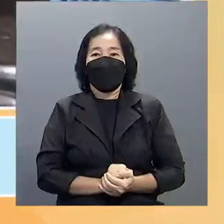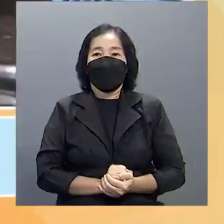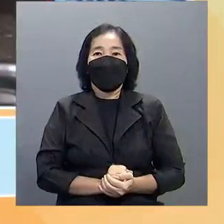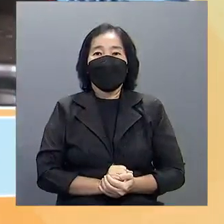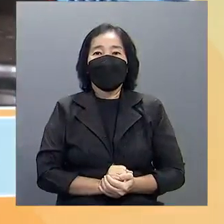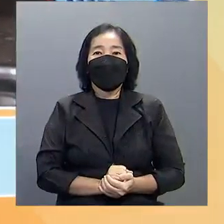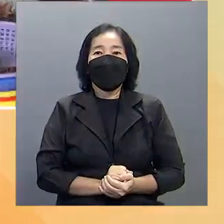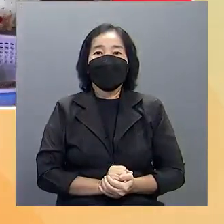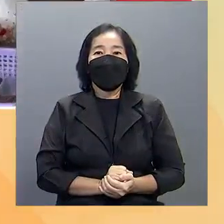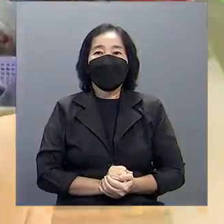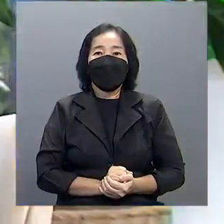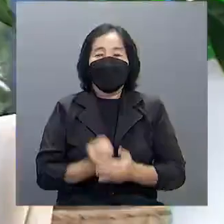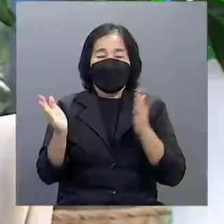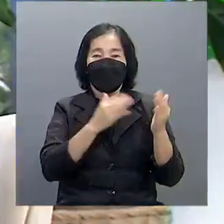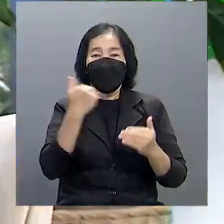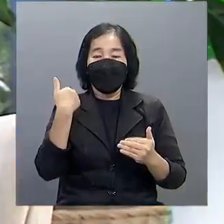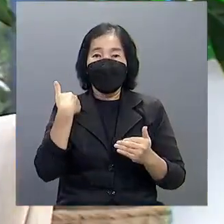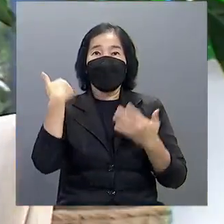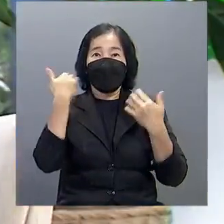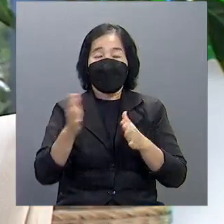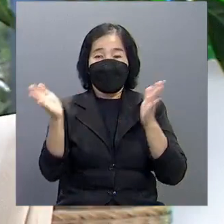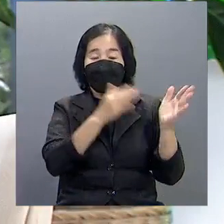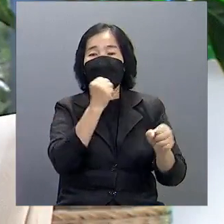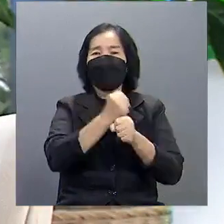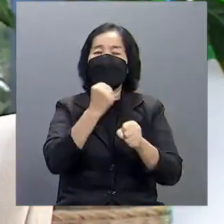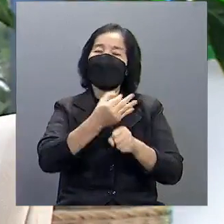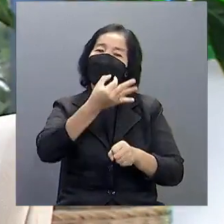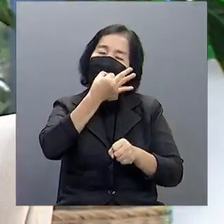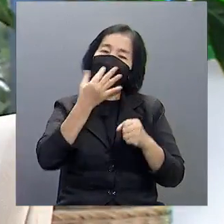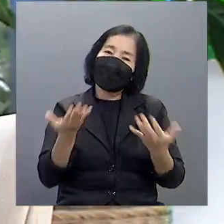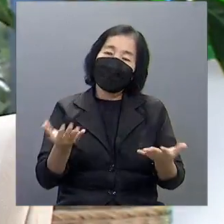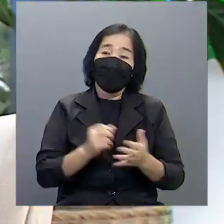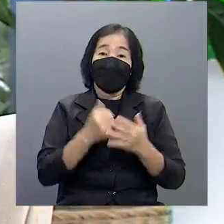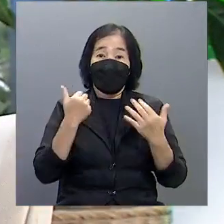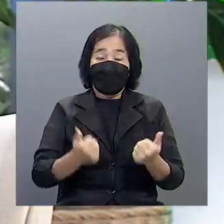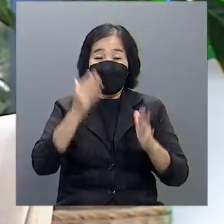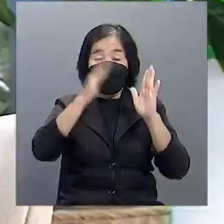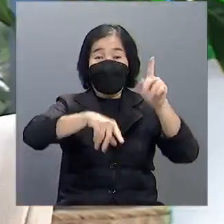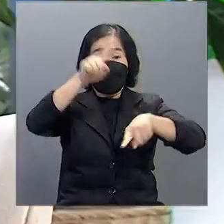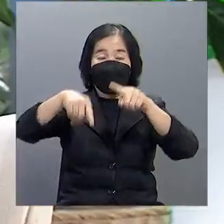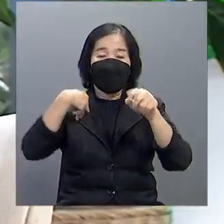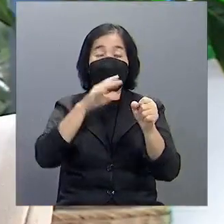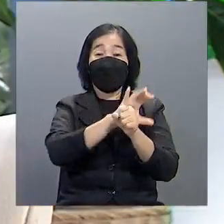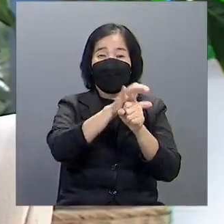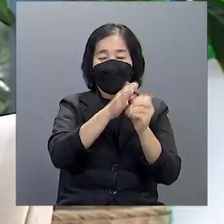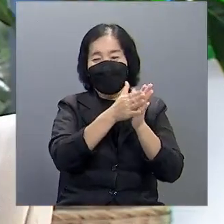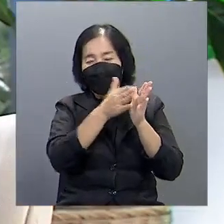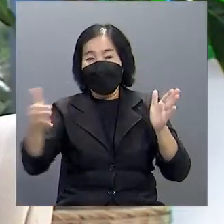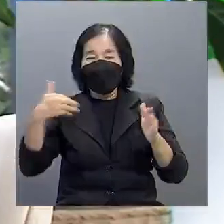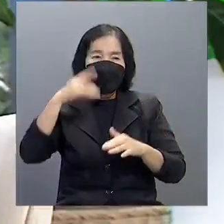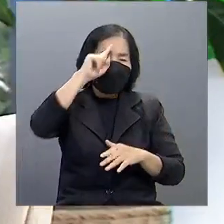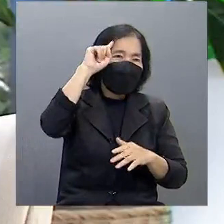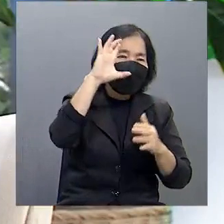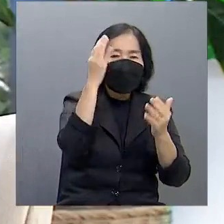เอาจากของกินไปที่อาชีพกันต่อเลยค่ะหลายท่านเองนะวันนี้เนี่ยตั้งแต่โควิด19มาเริ่มมองหารายได้ที่จะเ